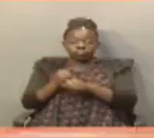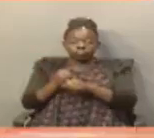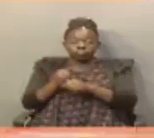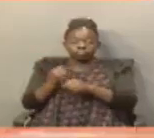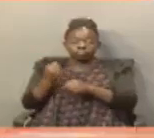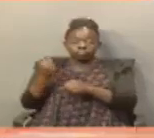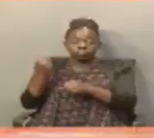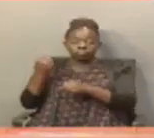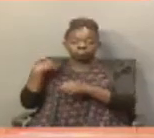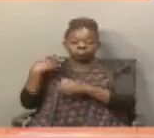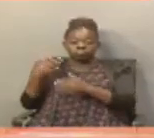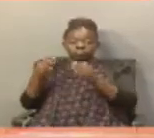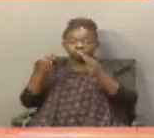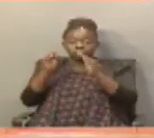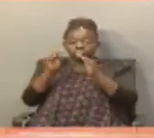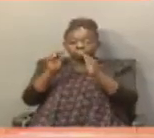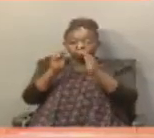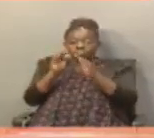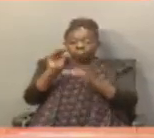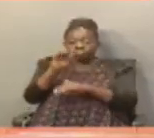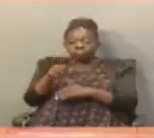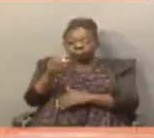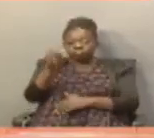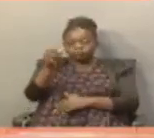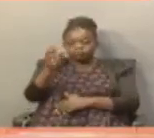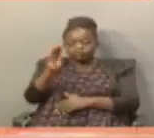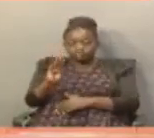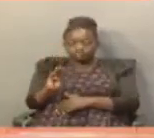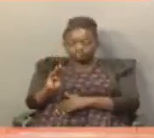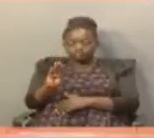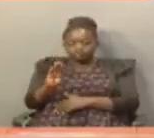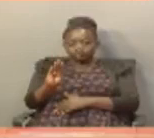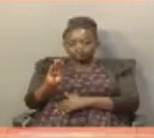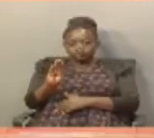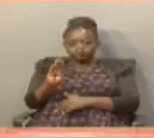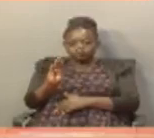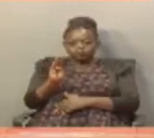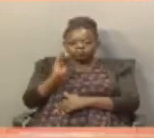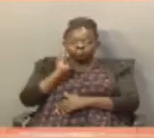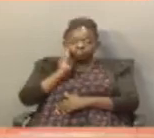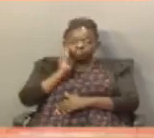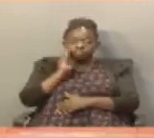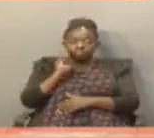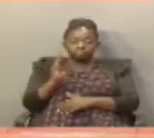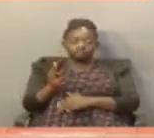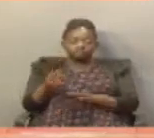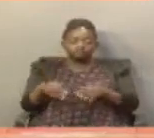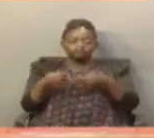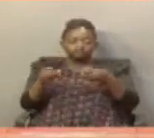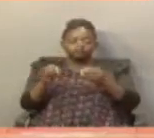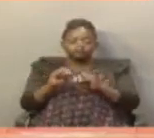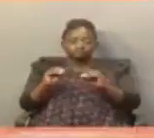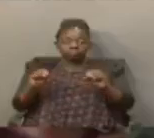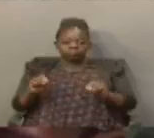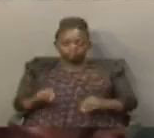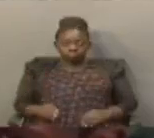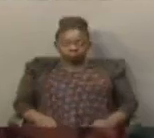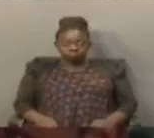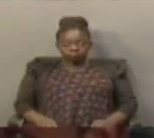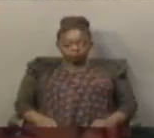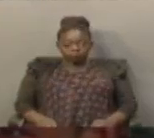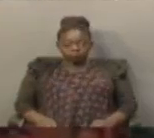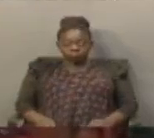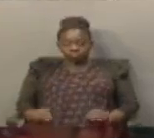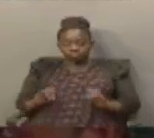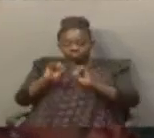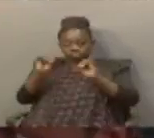awaka bwe yamusaba ssente obukadde mukaaga n'atabumuwa. Emboozi eno katongero giraba mu bujjuvu. Mu